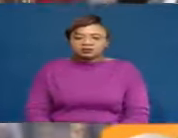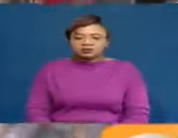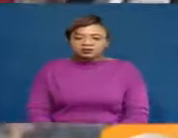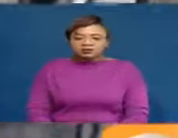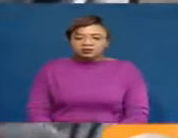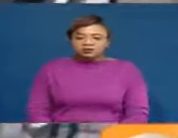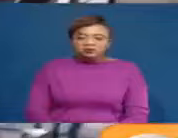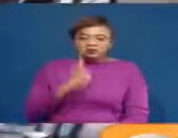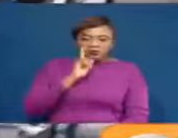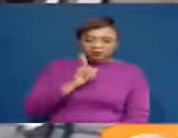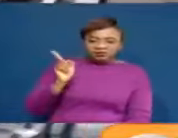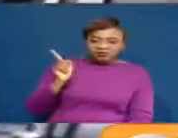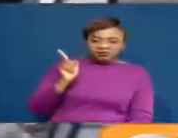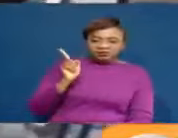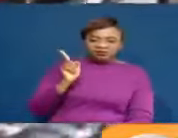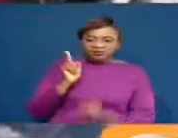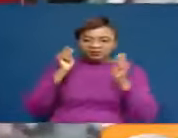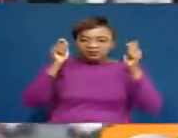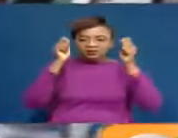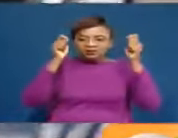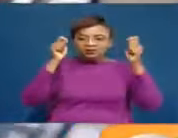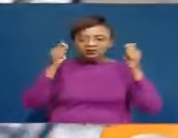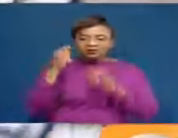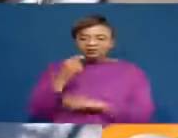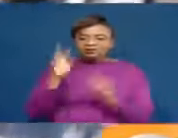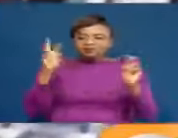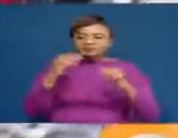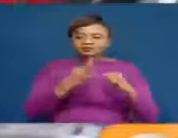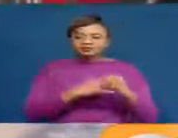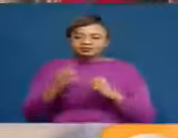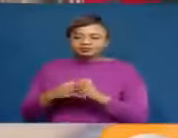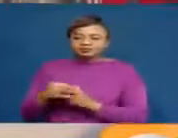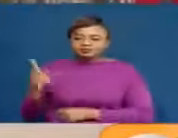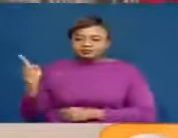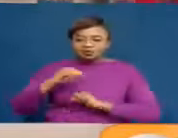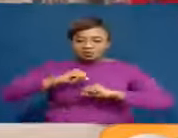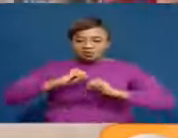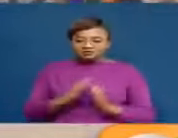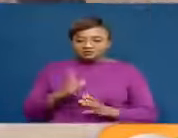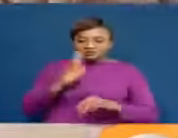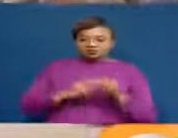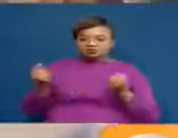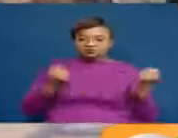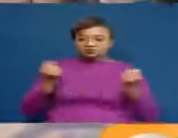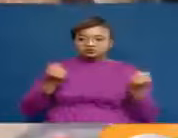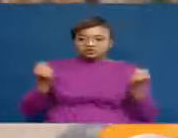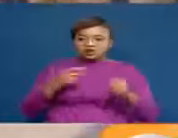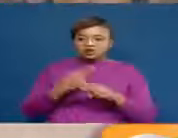Maandamano ya Nane Nane mjini Karatina, kaunti ya Nyeri, maafisa hawa waliokuwa wakitumia Subaru